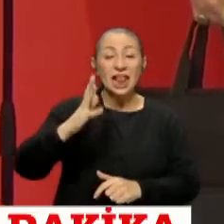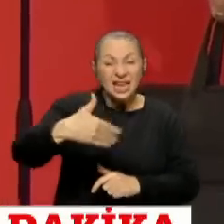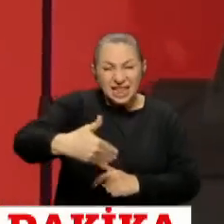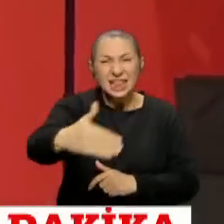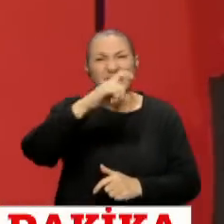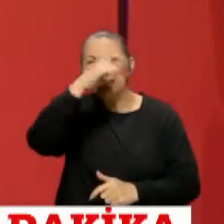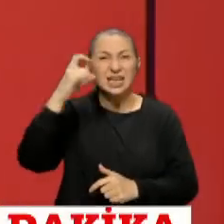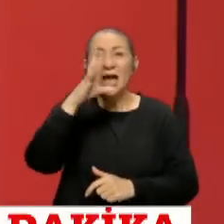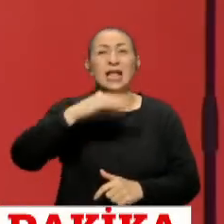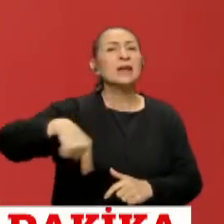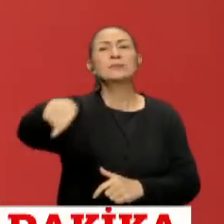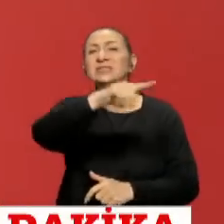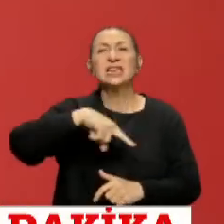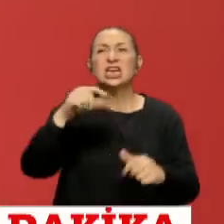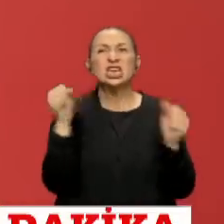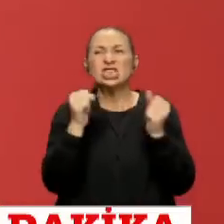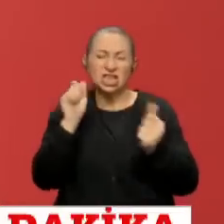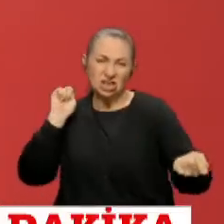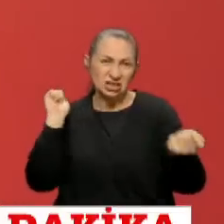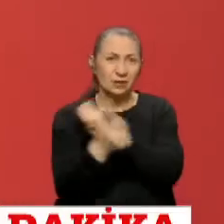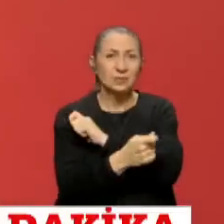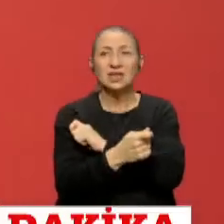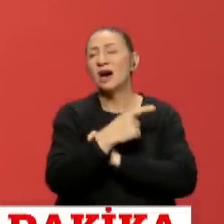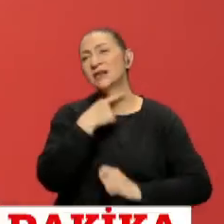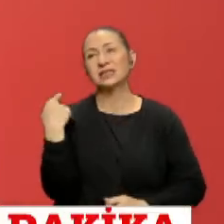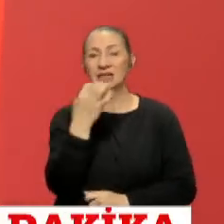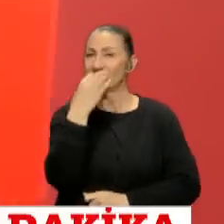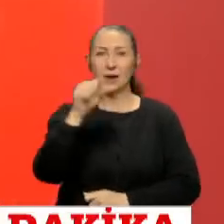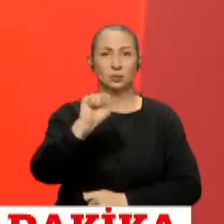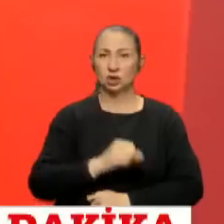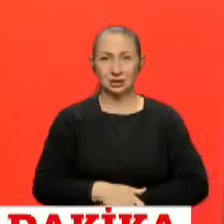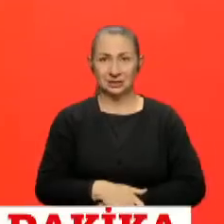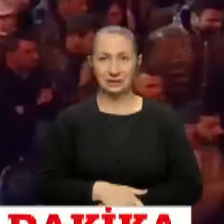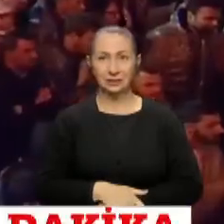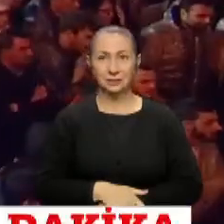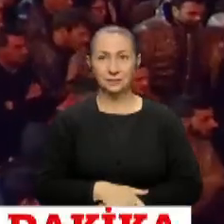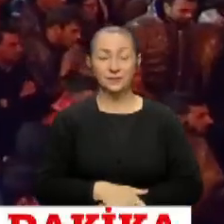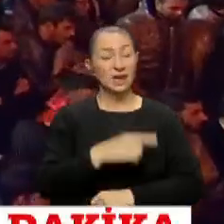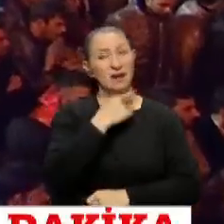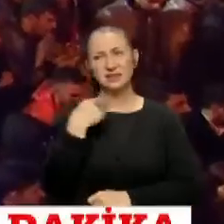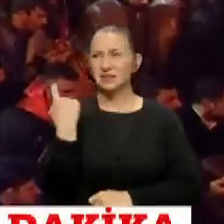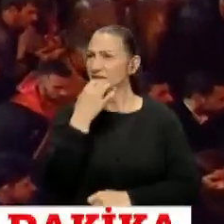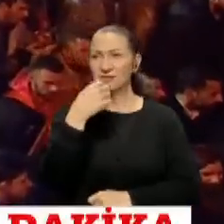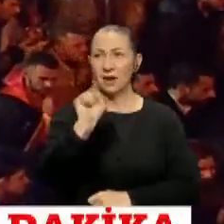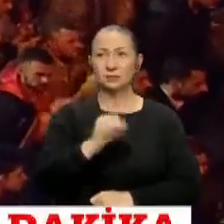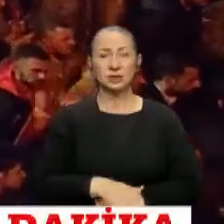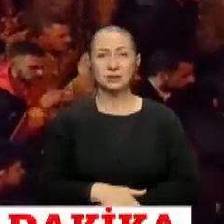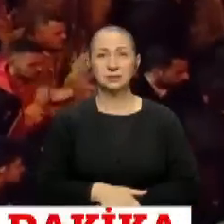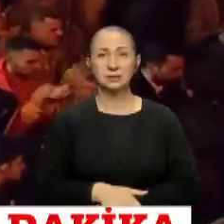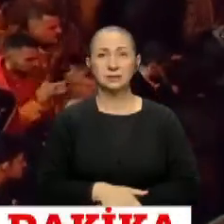yazını kimsenin kışa çevirmesine asla izin vermeyeceğiz. Asla izin